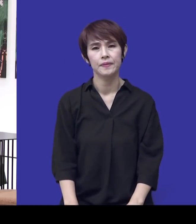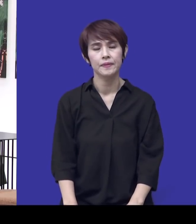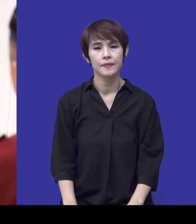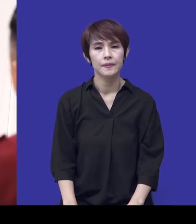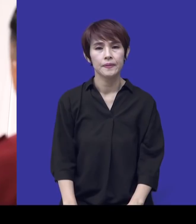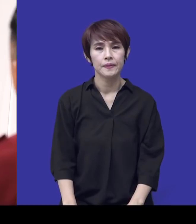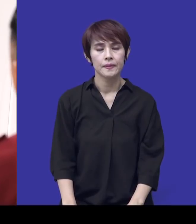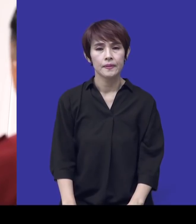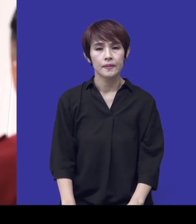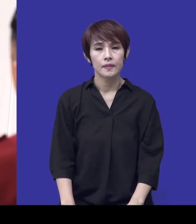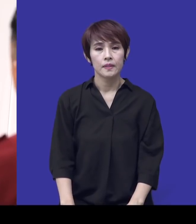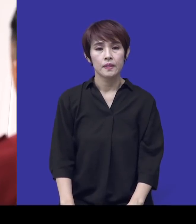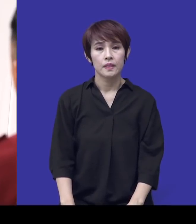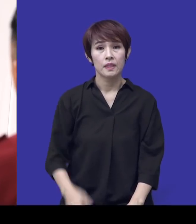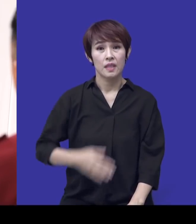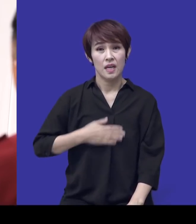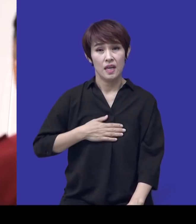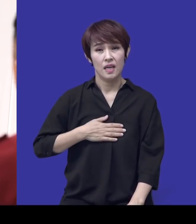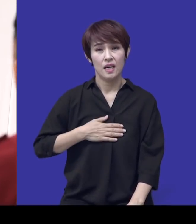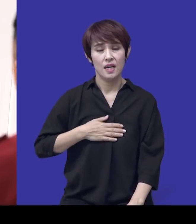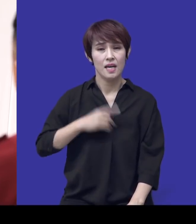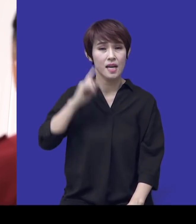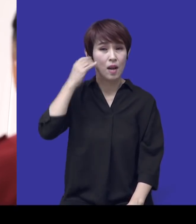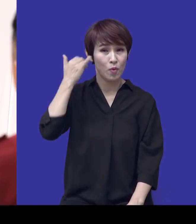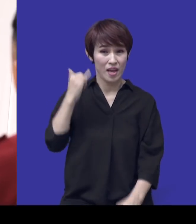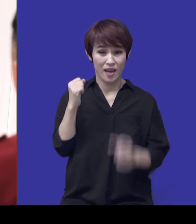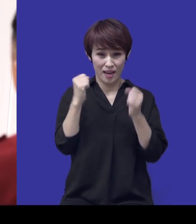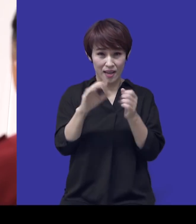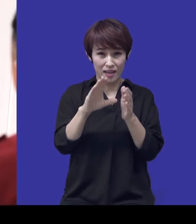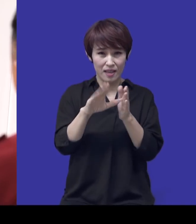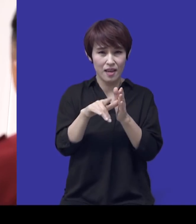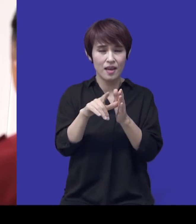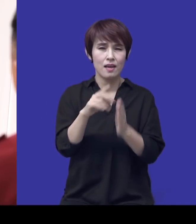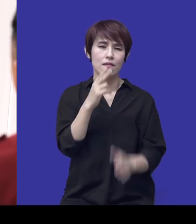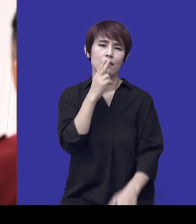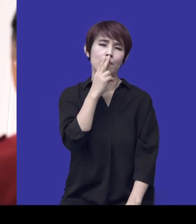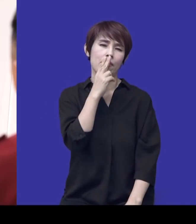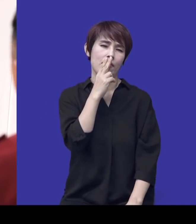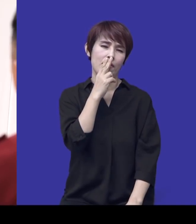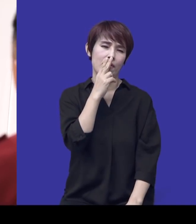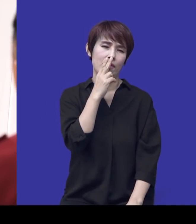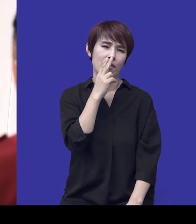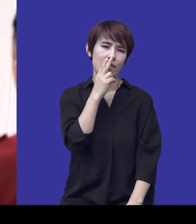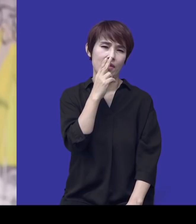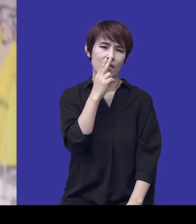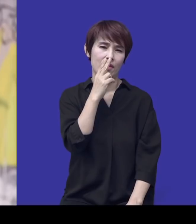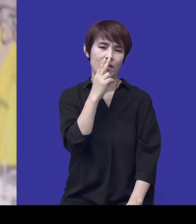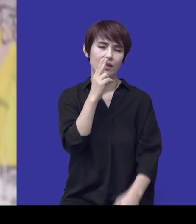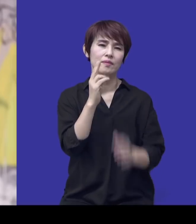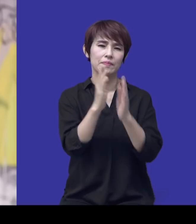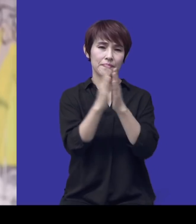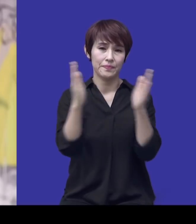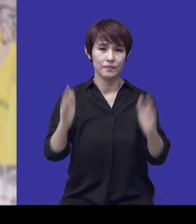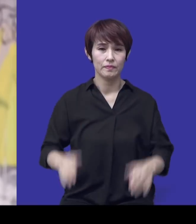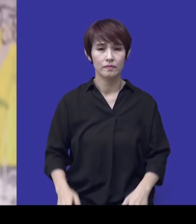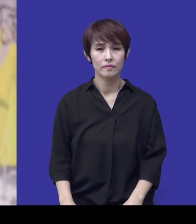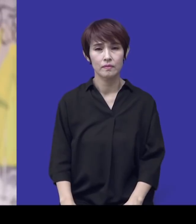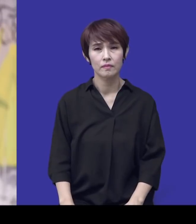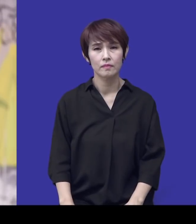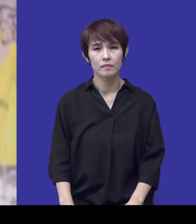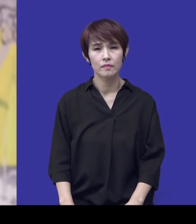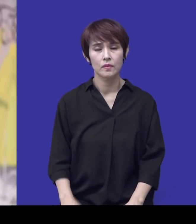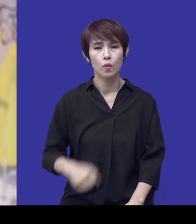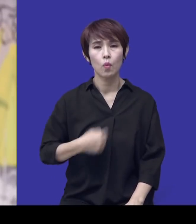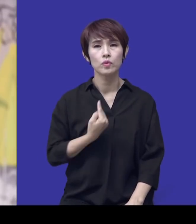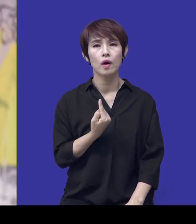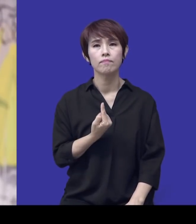그때 제가 군대에서도 안 피던 담배를 처음으로 이제 피게 됐어요. 왜냐면 예. 가만히 있는 시간이,